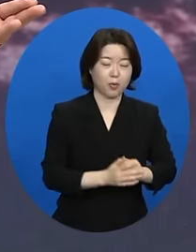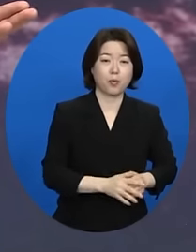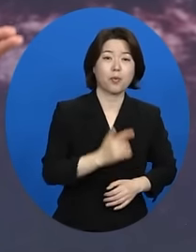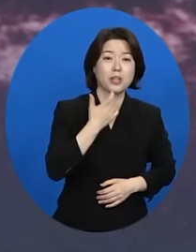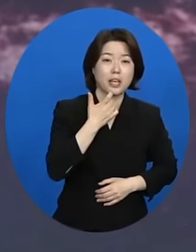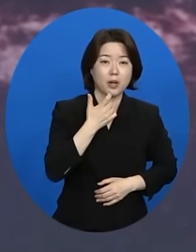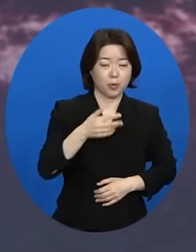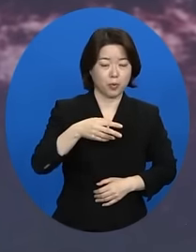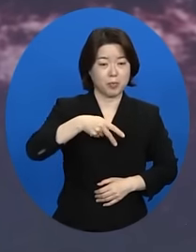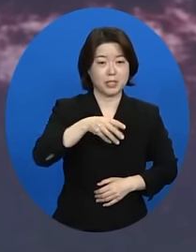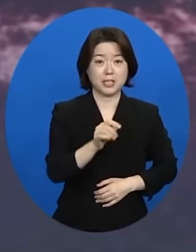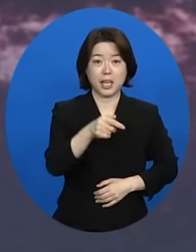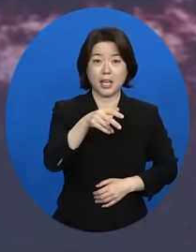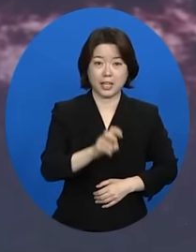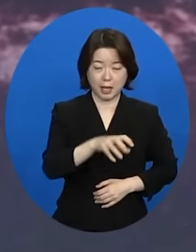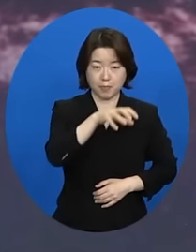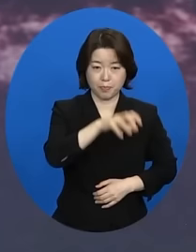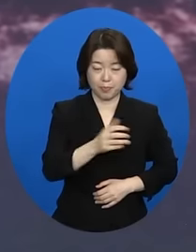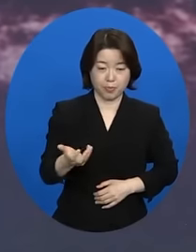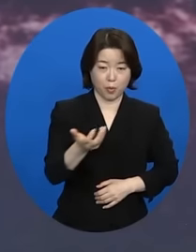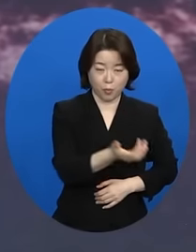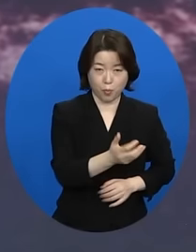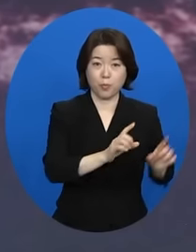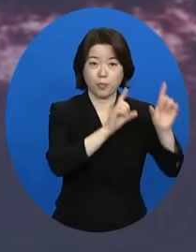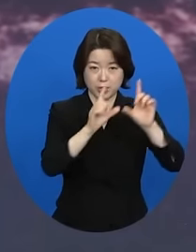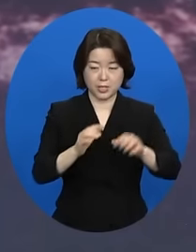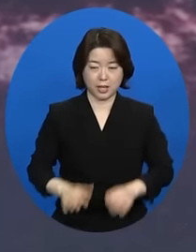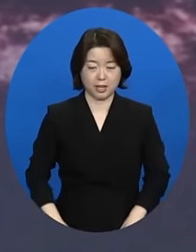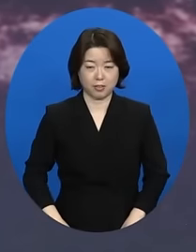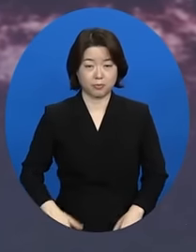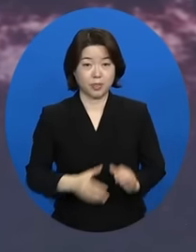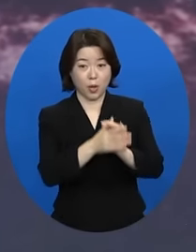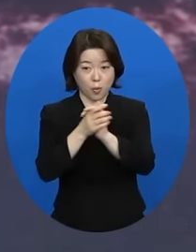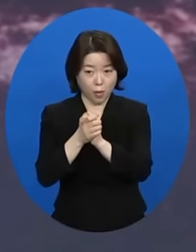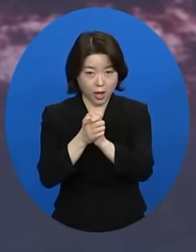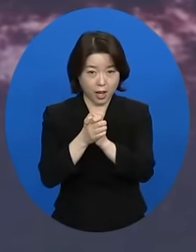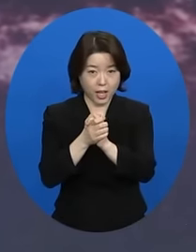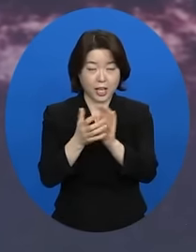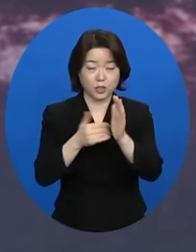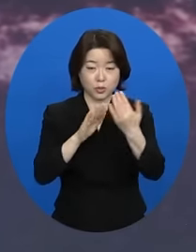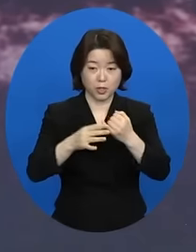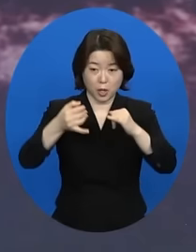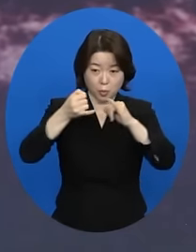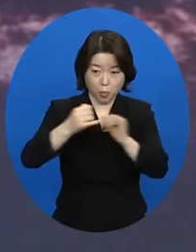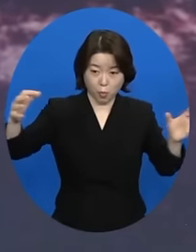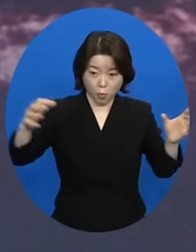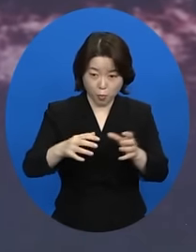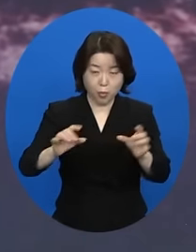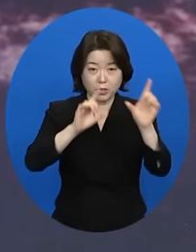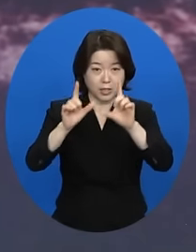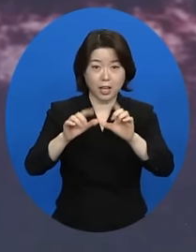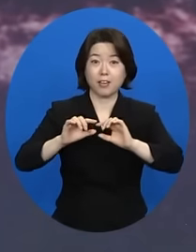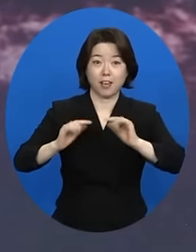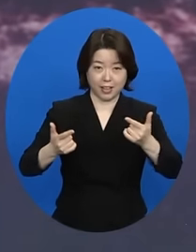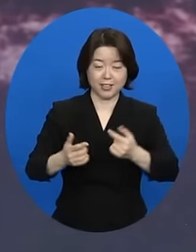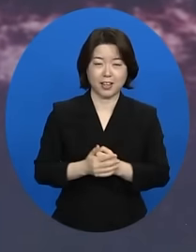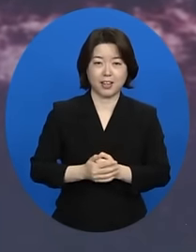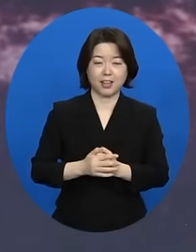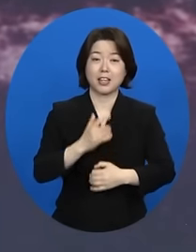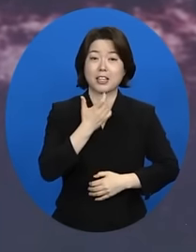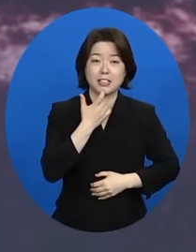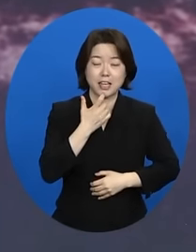곳에 정착을 해요. 화해를 했다고 해서 반드시 같이 살아야 되는 것은 아닙니다. 야곱과